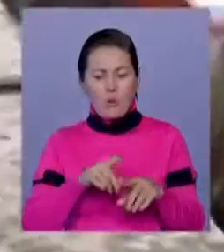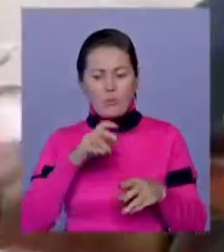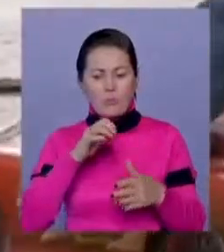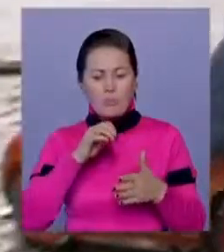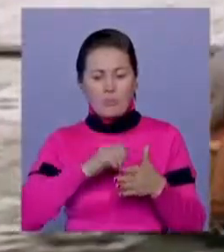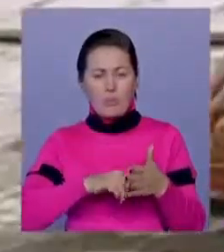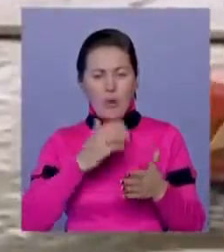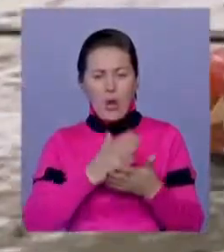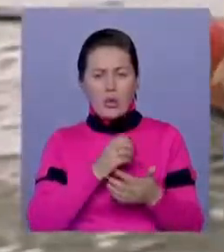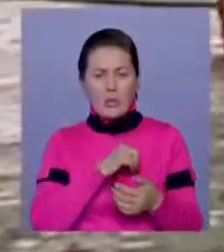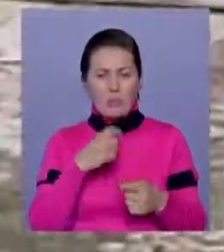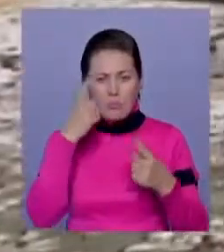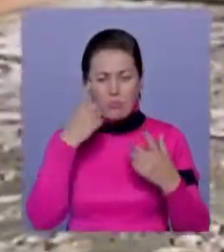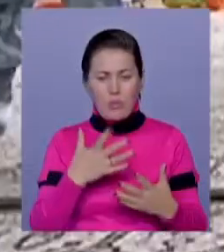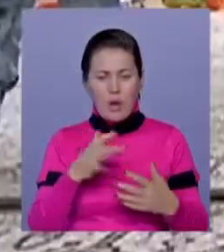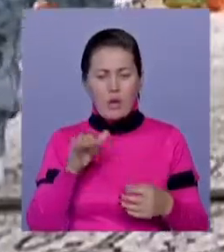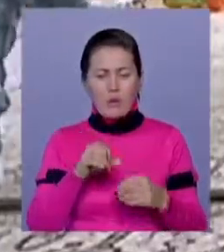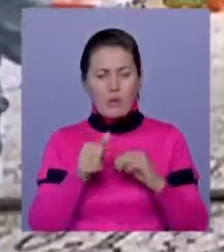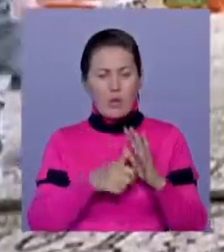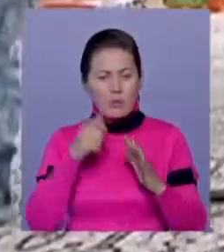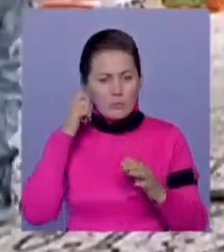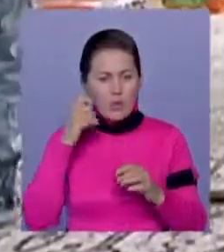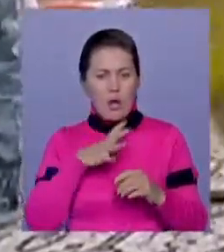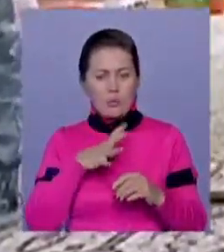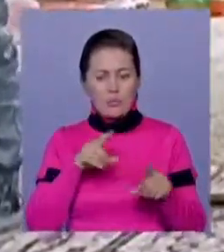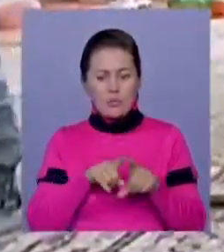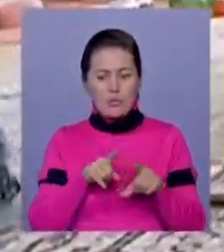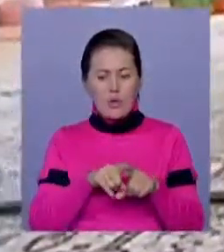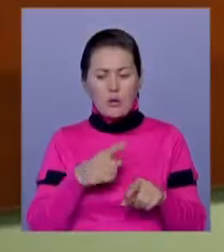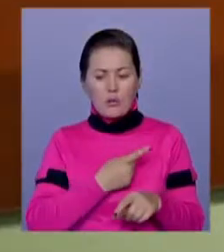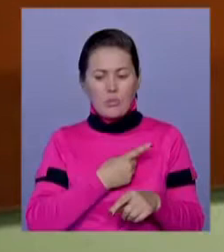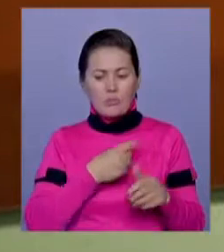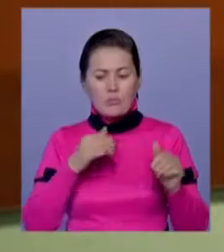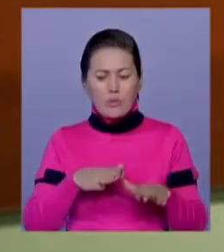шалдыққан. Енді өзіңіз елестетіп қараңыз. 16 жастағы қыз саналы түрде жалғыз